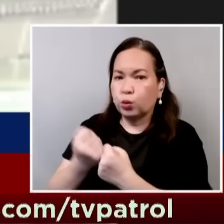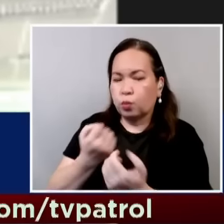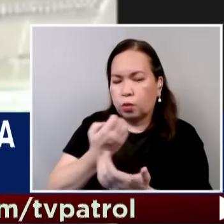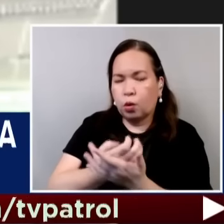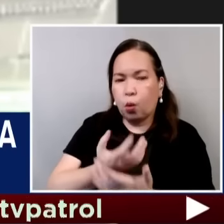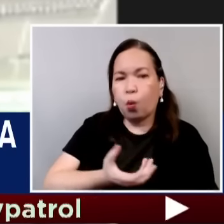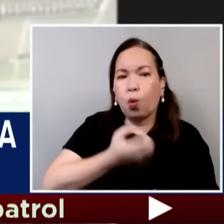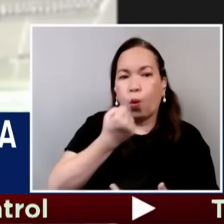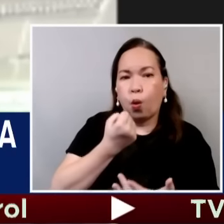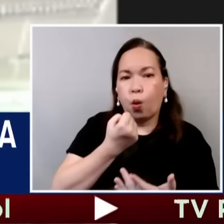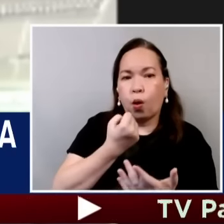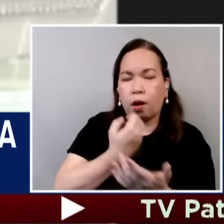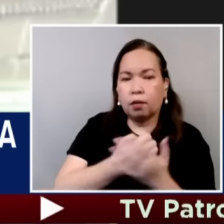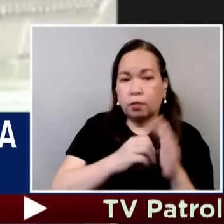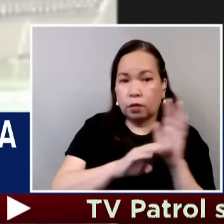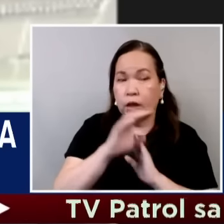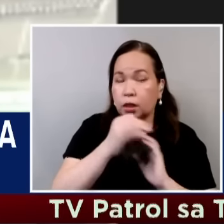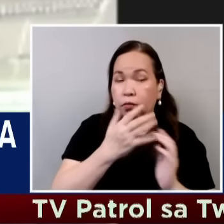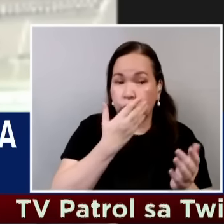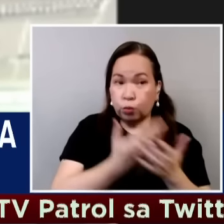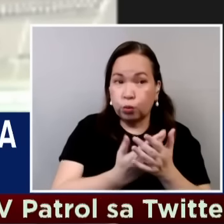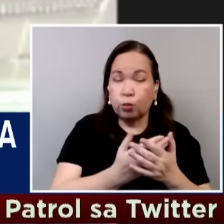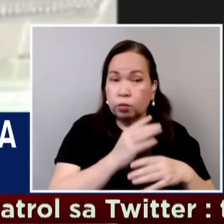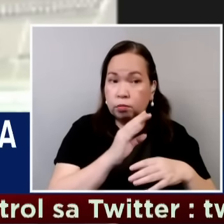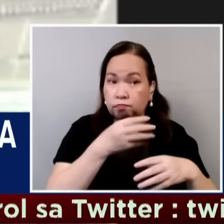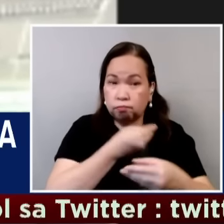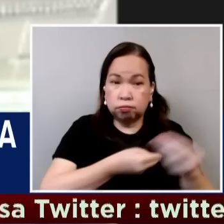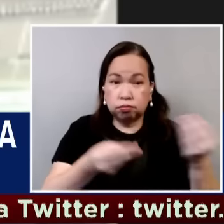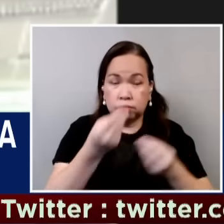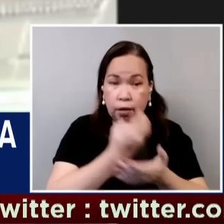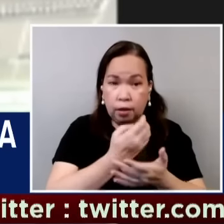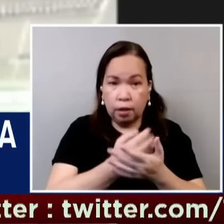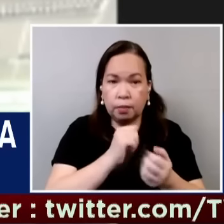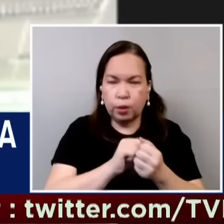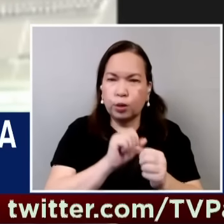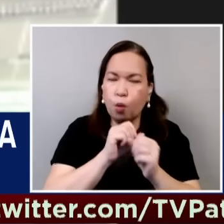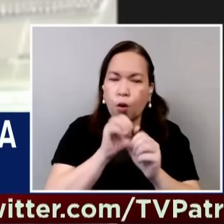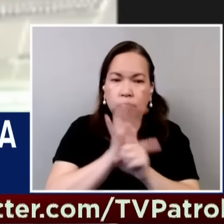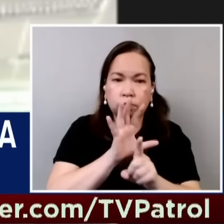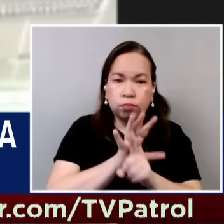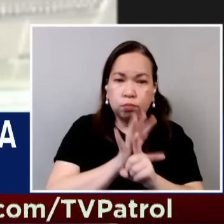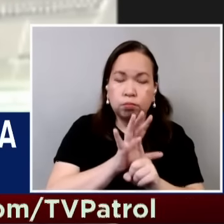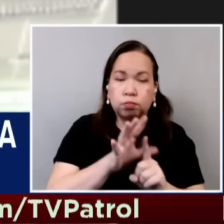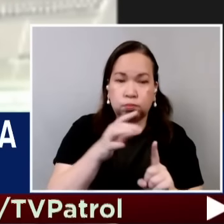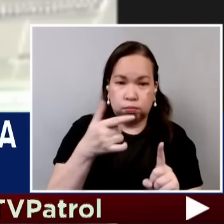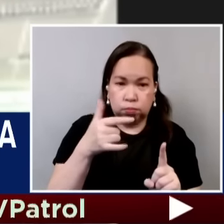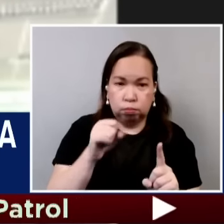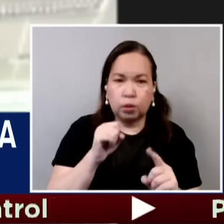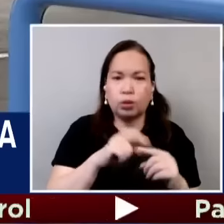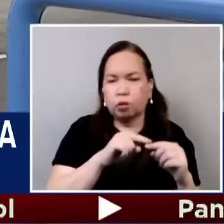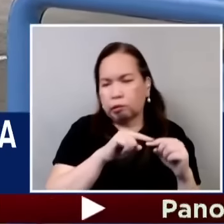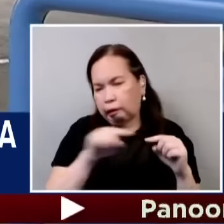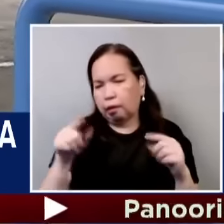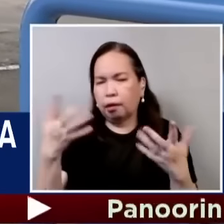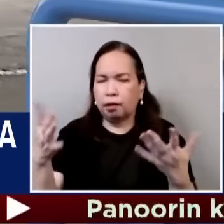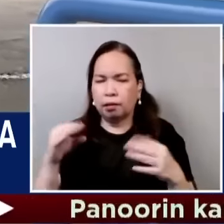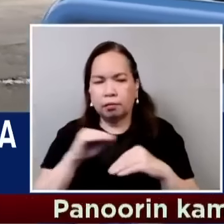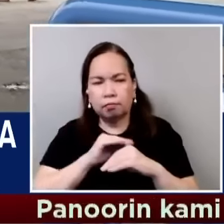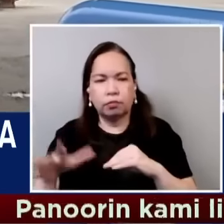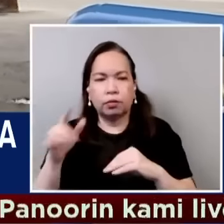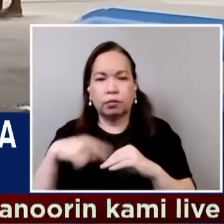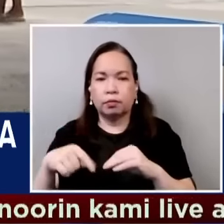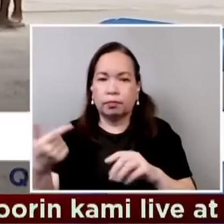kung gaganda yung mga economic activities ng China, tataas po yung demand. So with that pronouncement, sumipa din ang presyo. Pero